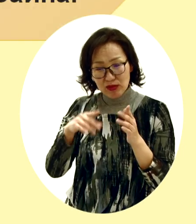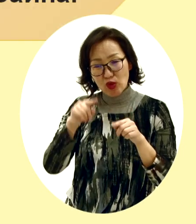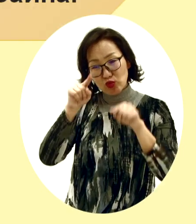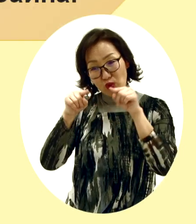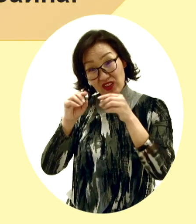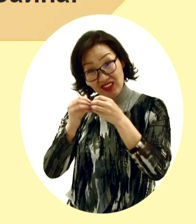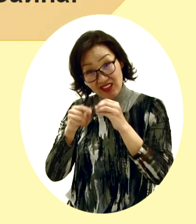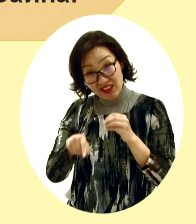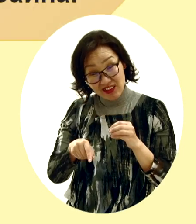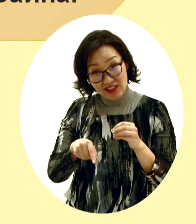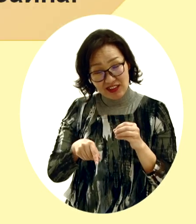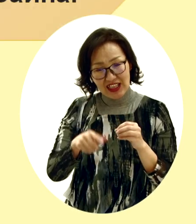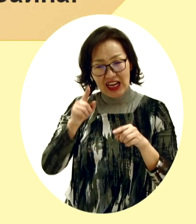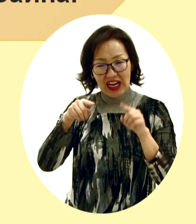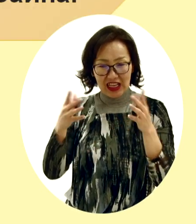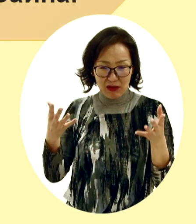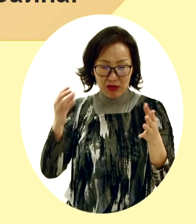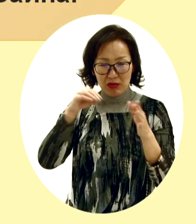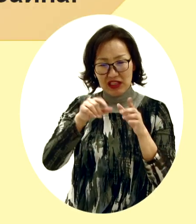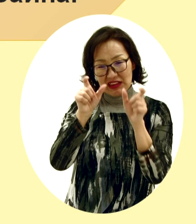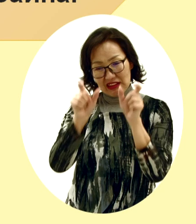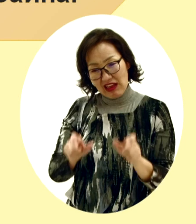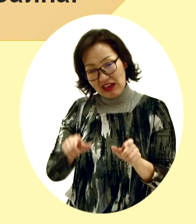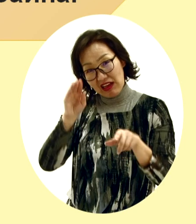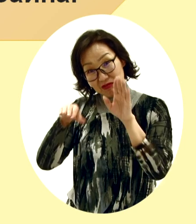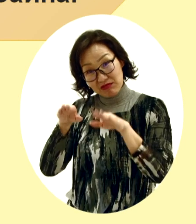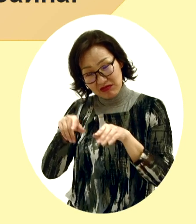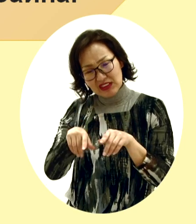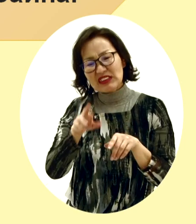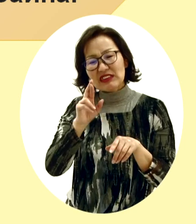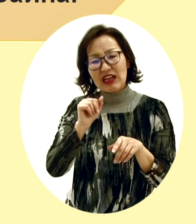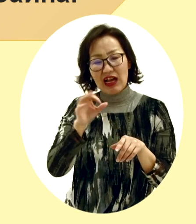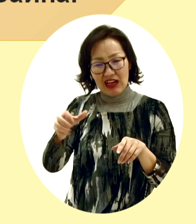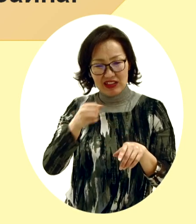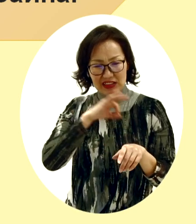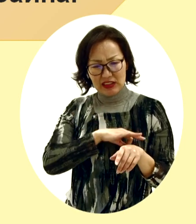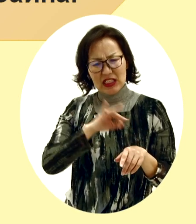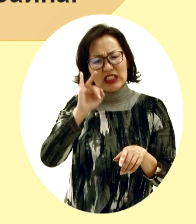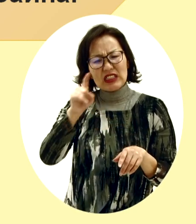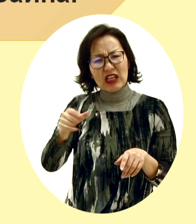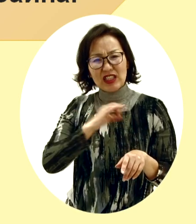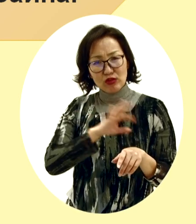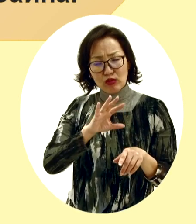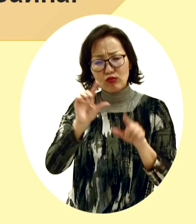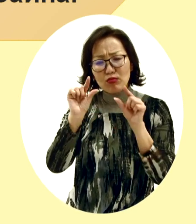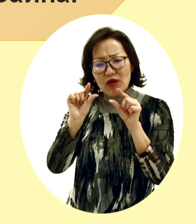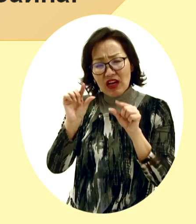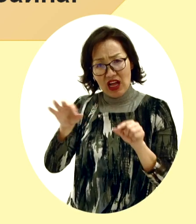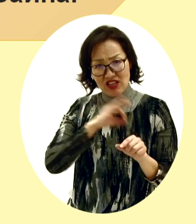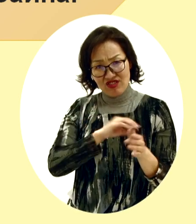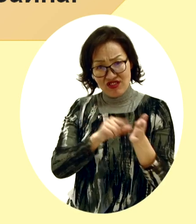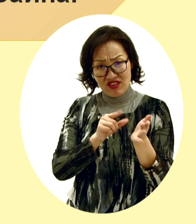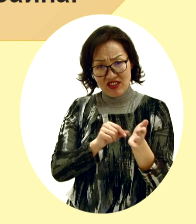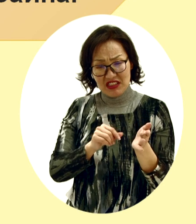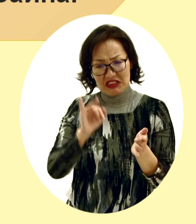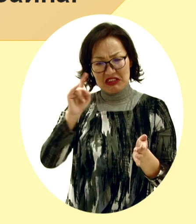бичгтэй зураглал нь график диаграмыг ашиглахдаа дэндүү их ашиглаж болохгүй багыг ашиглах